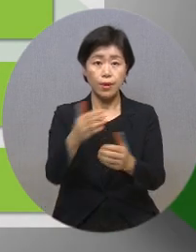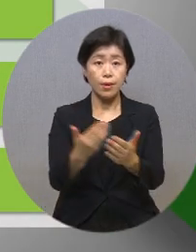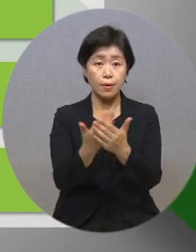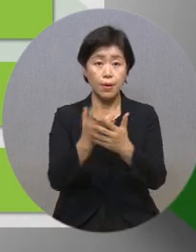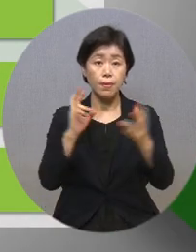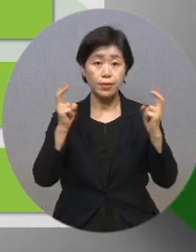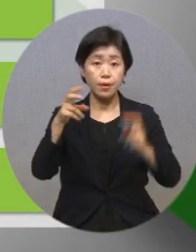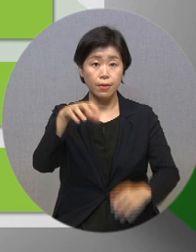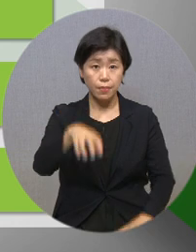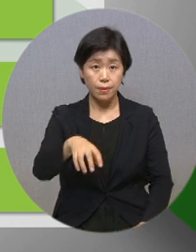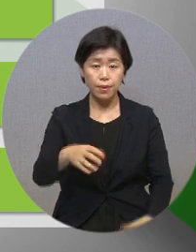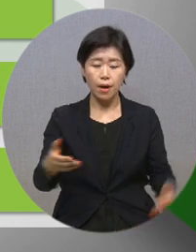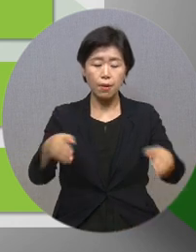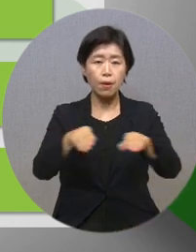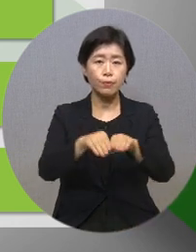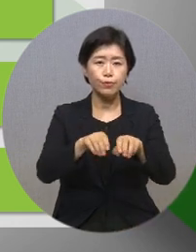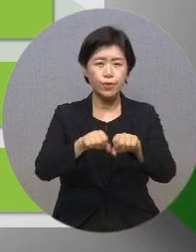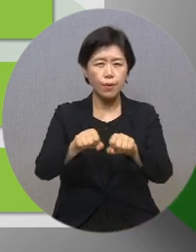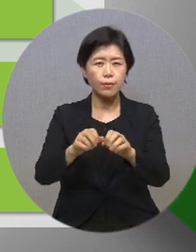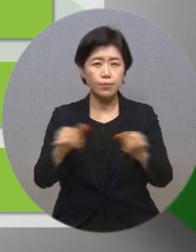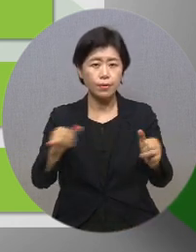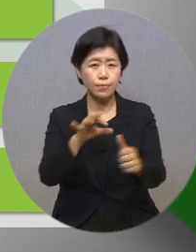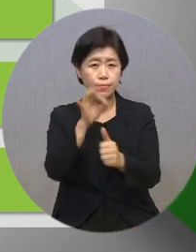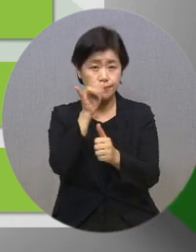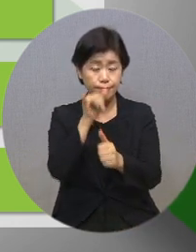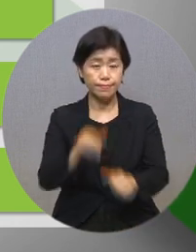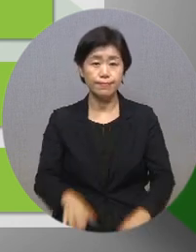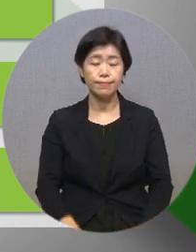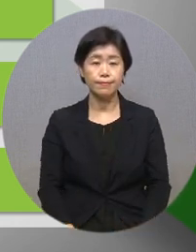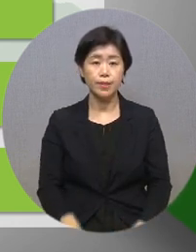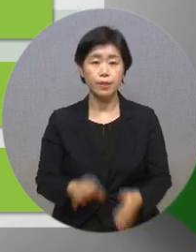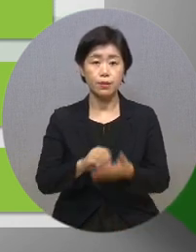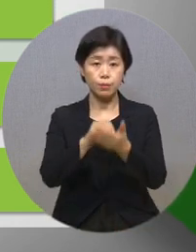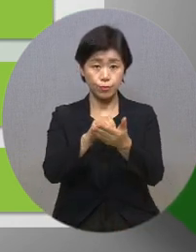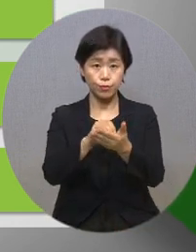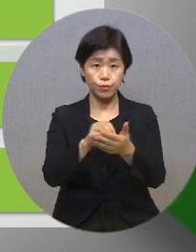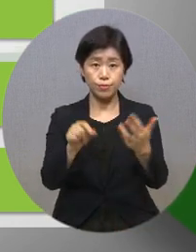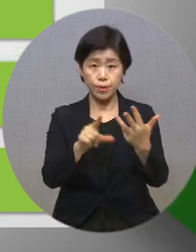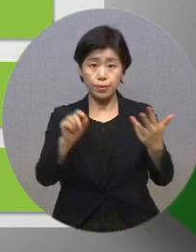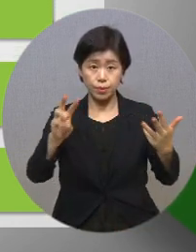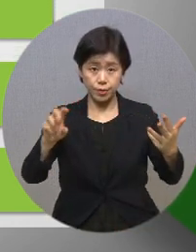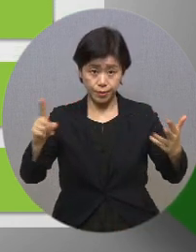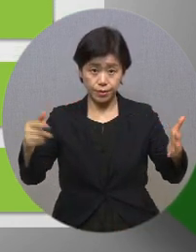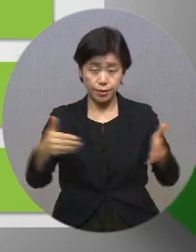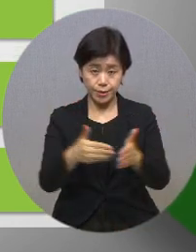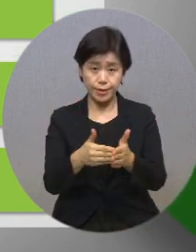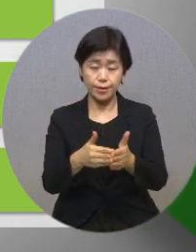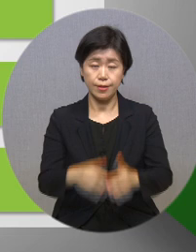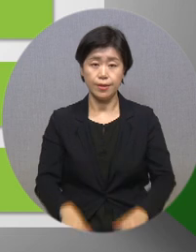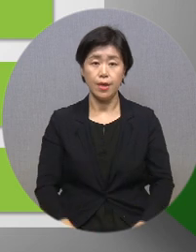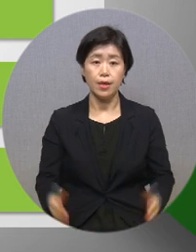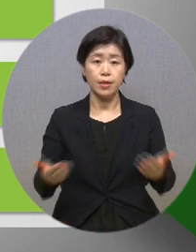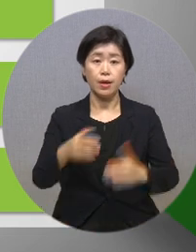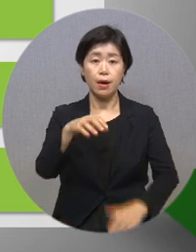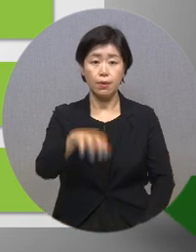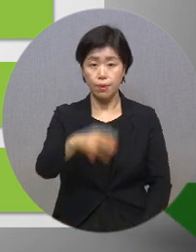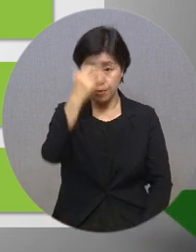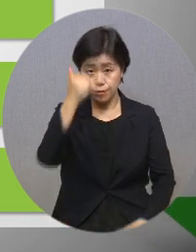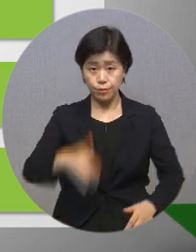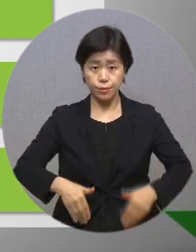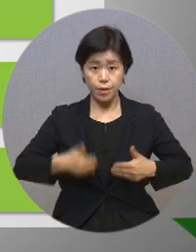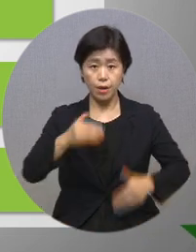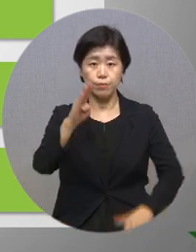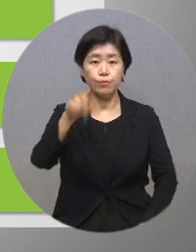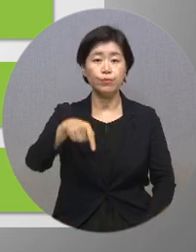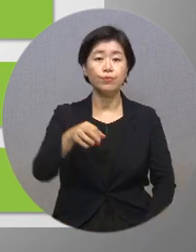환경개발 주식회사에서 건물 청소원을 모집합니다. 접수 마감일은 8월 31일까지며 근무지는 충남